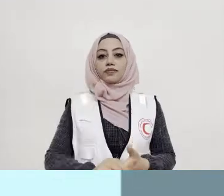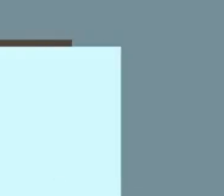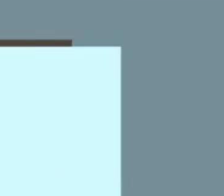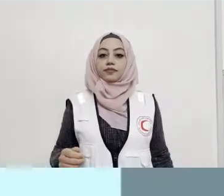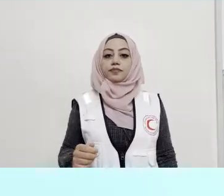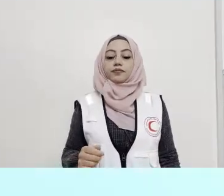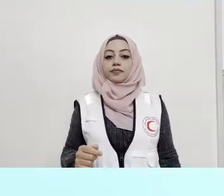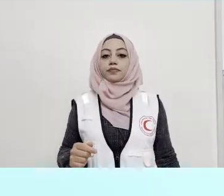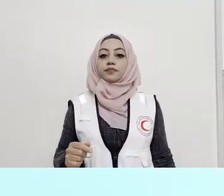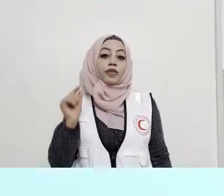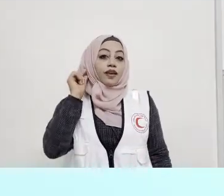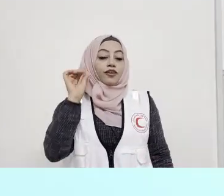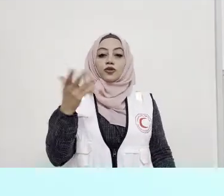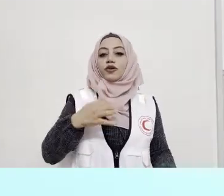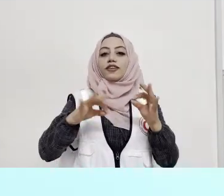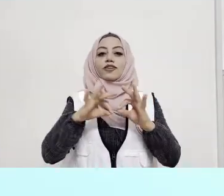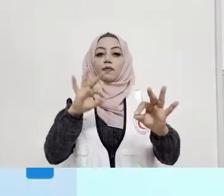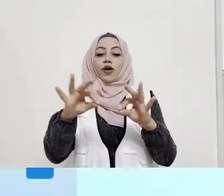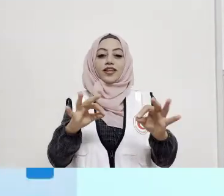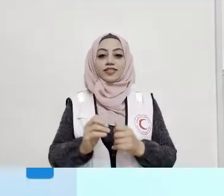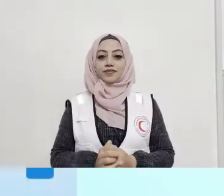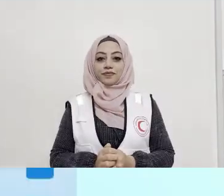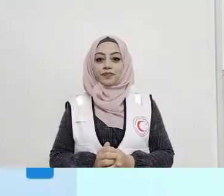الزواج. فرح كان نفسها تكون مهندسة،